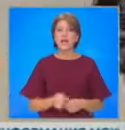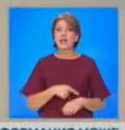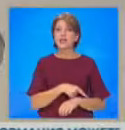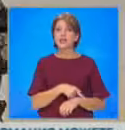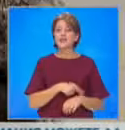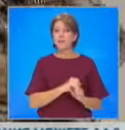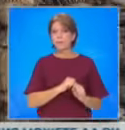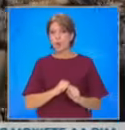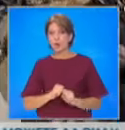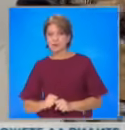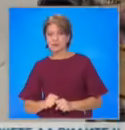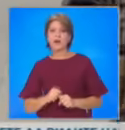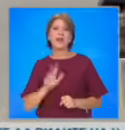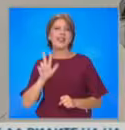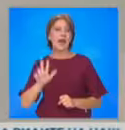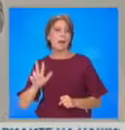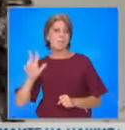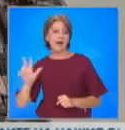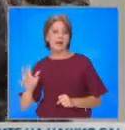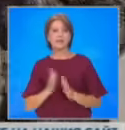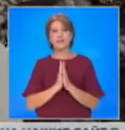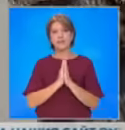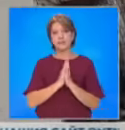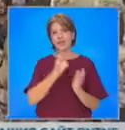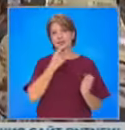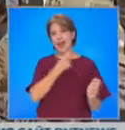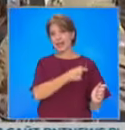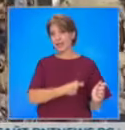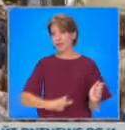Часове по-късно говорител на талибаните призова за национално обединение.